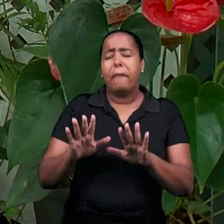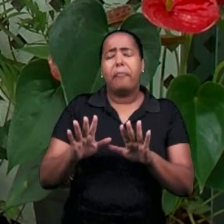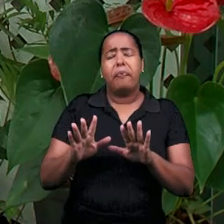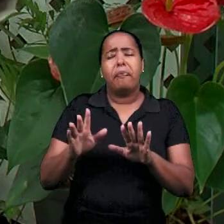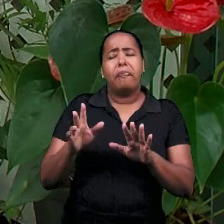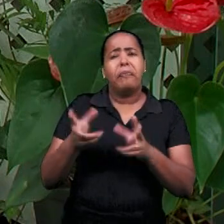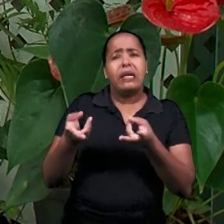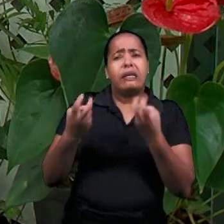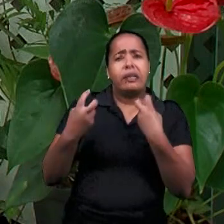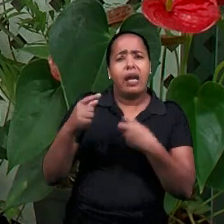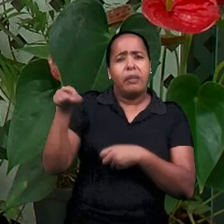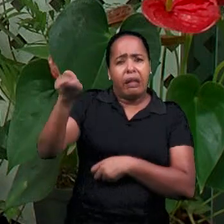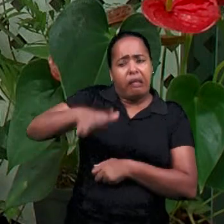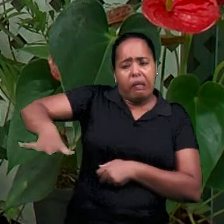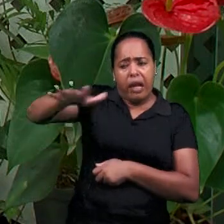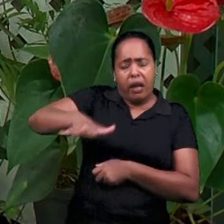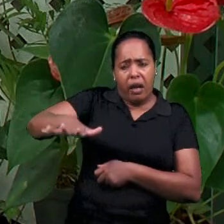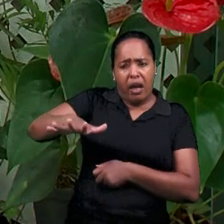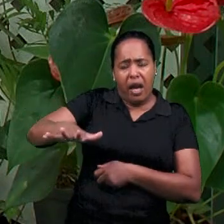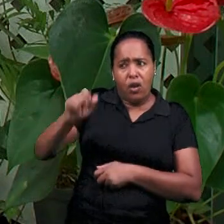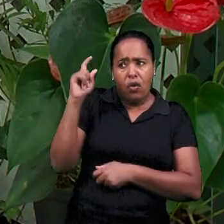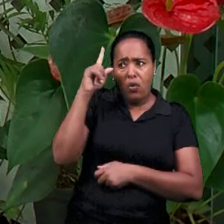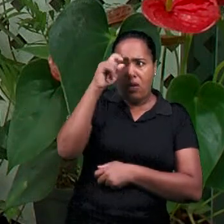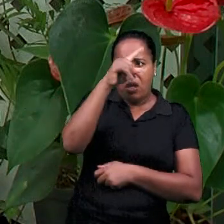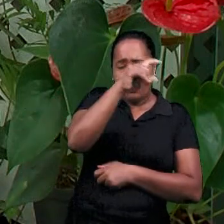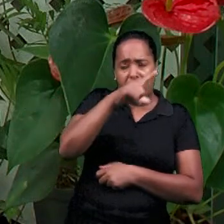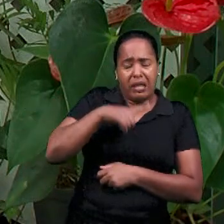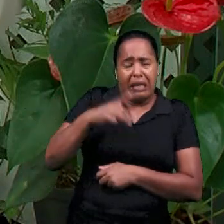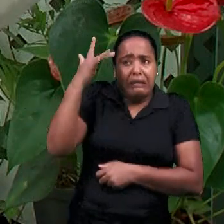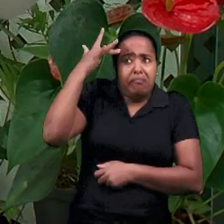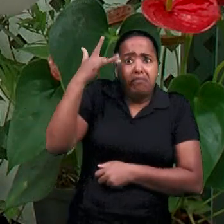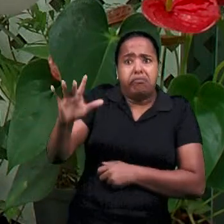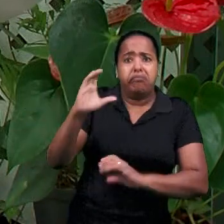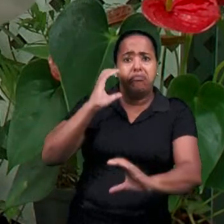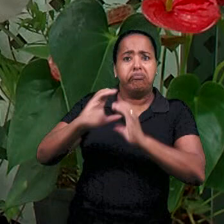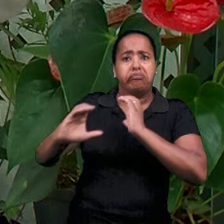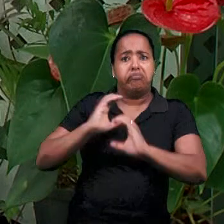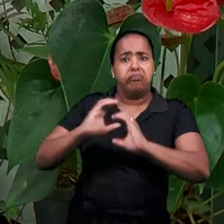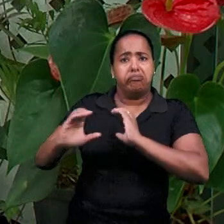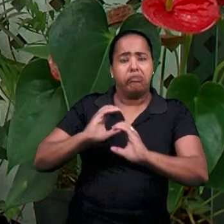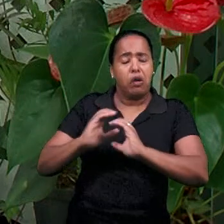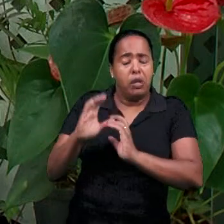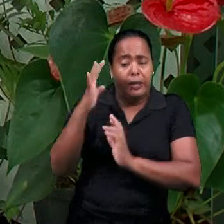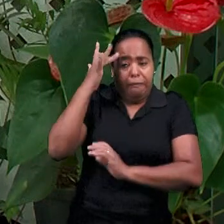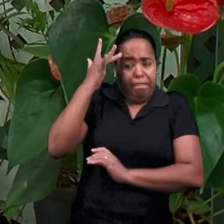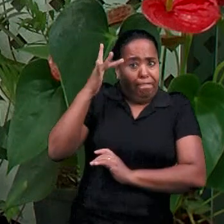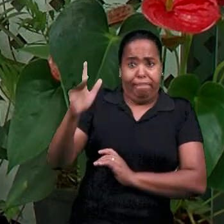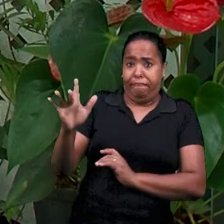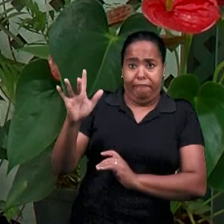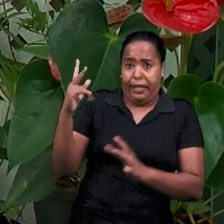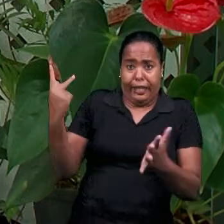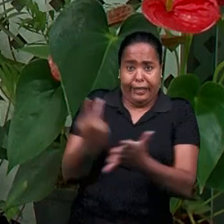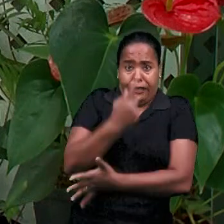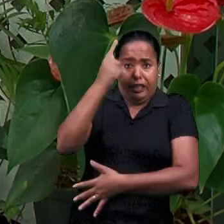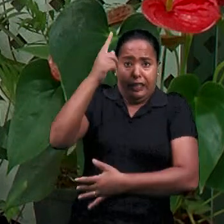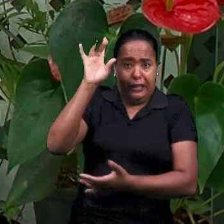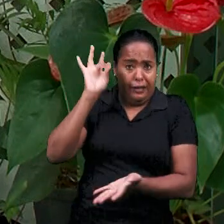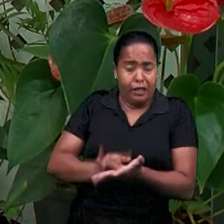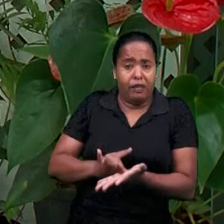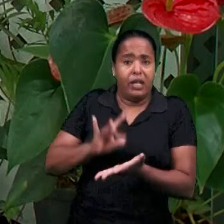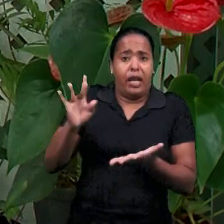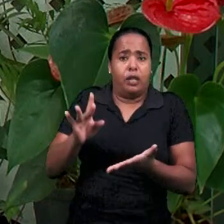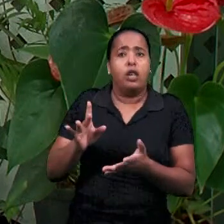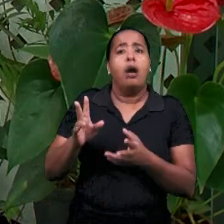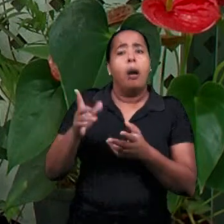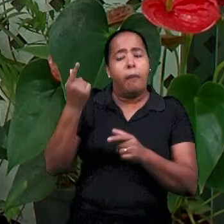paraît qu'il y a une difficulté dans cette région de communication, je ne sais pas. Je ne sais pas qu'est-ce qui se